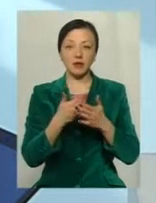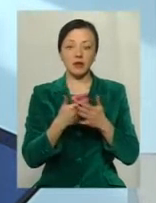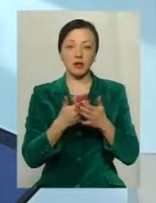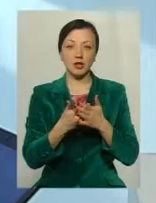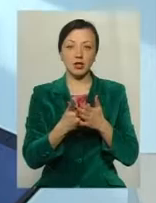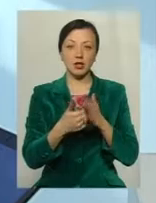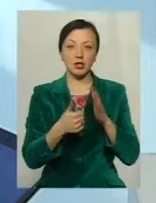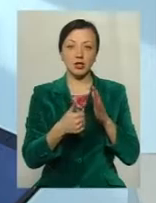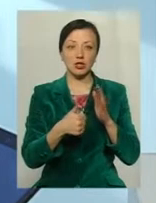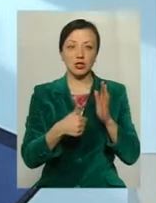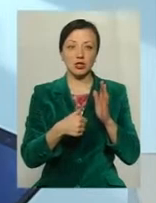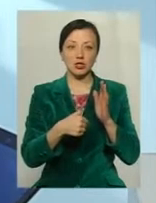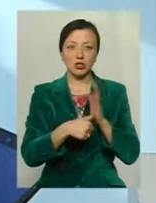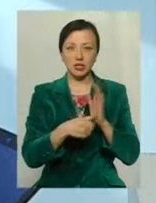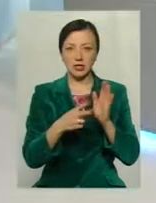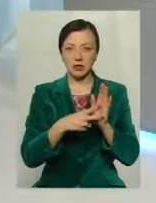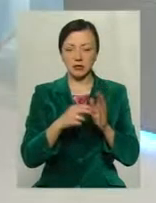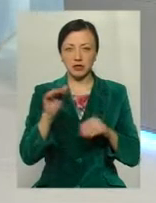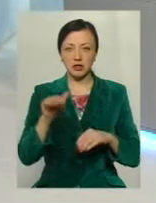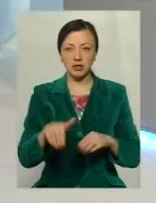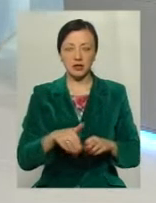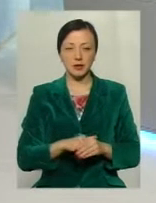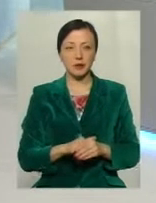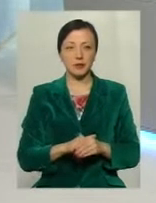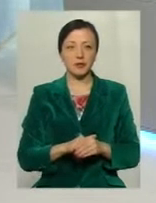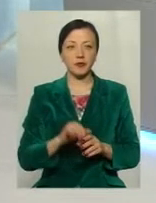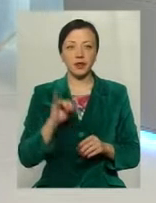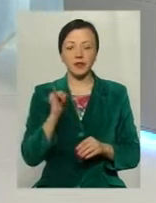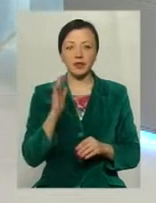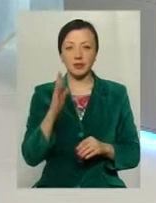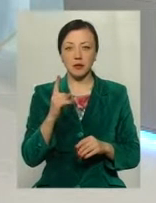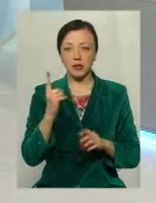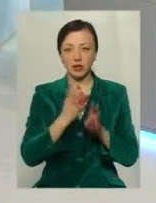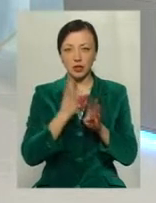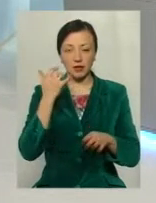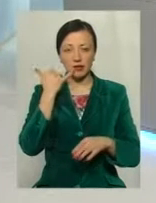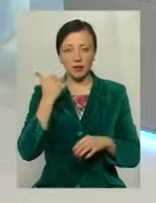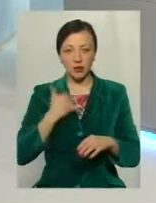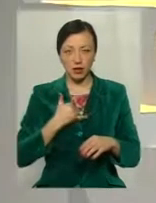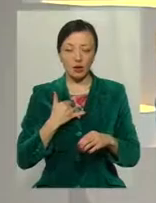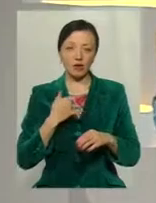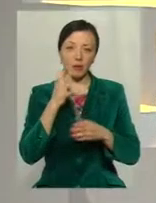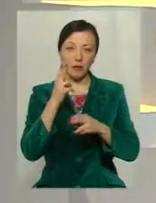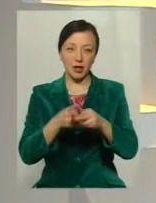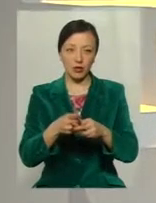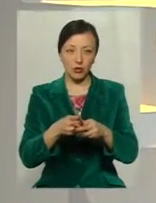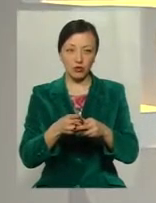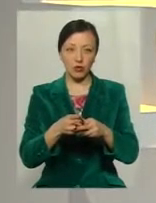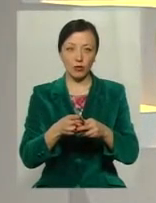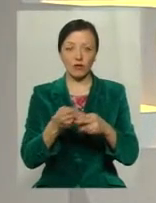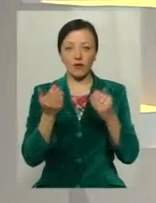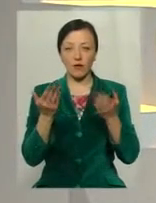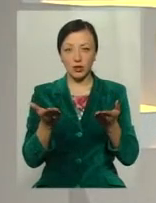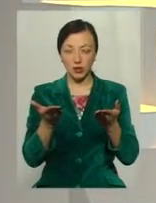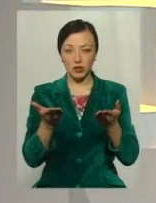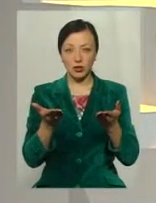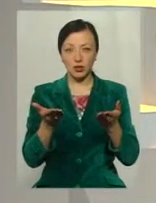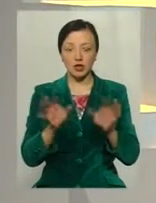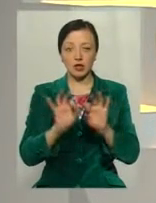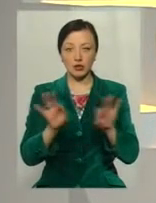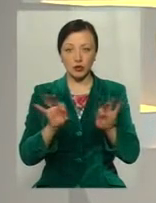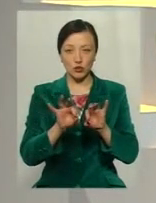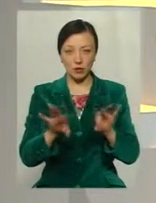кошти. Тому що є факти, і це буде звучати і на нашій комісії, на сесії, де коли собі керівники об'єднаних територіальних громад призначали зарплату, в